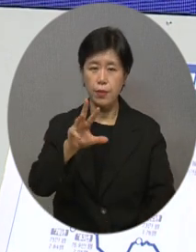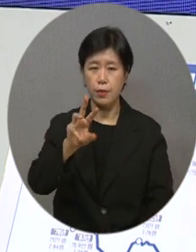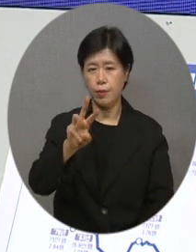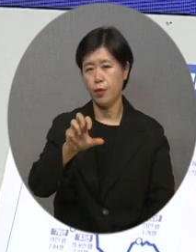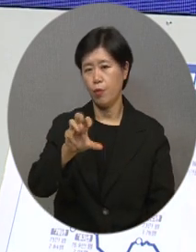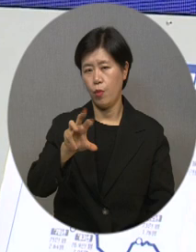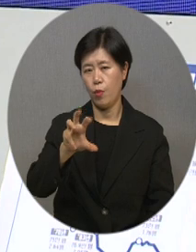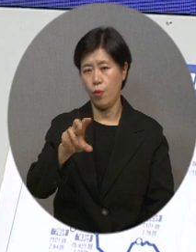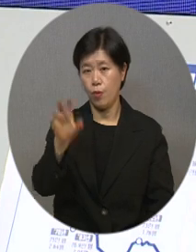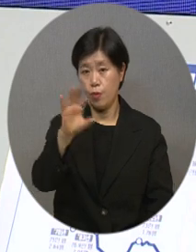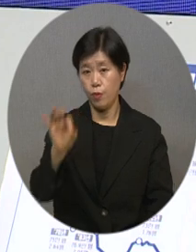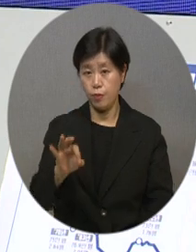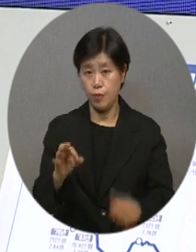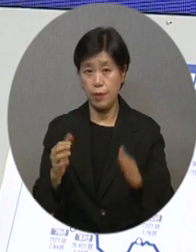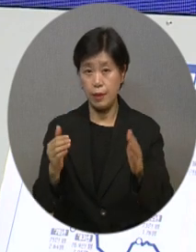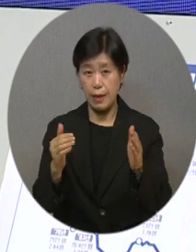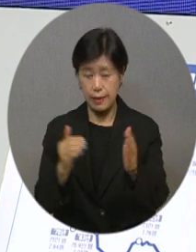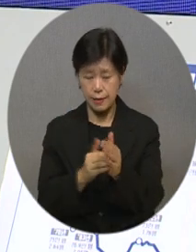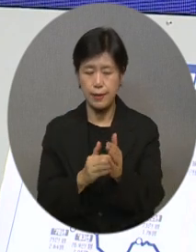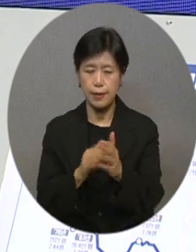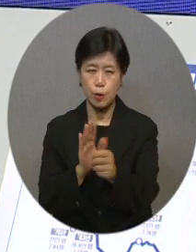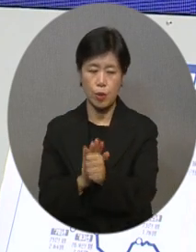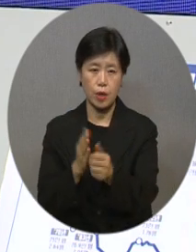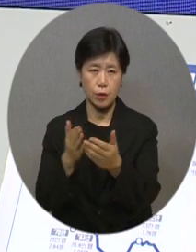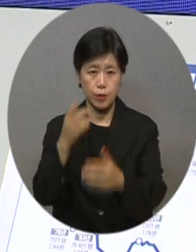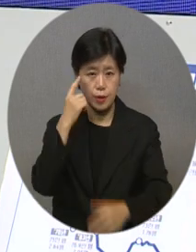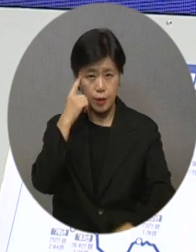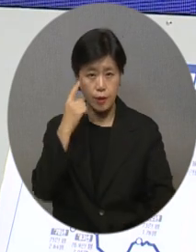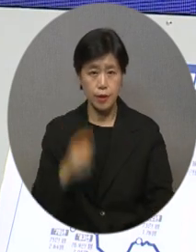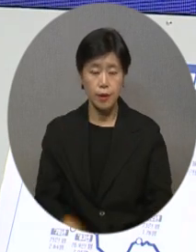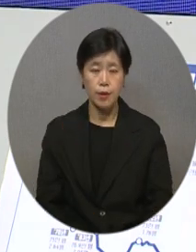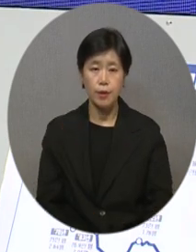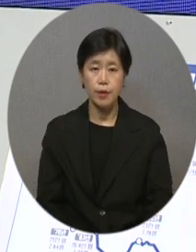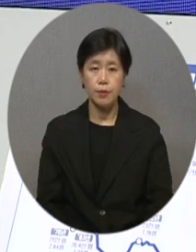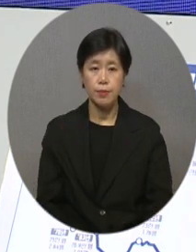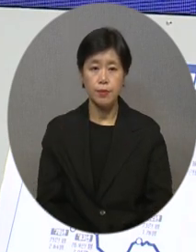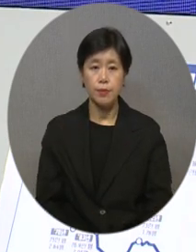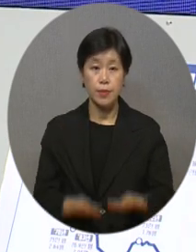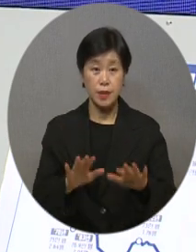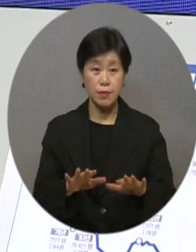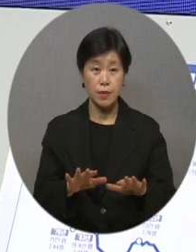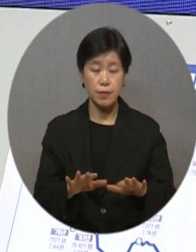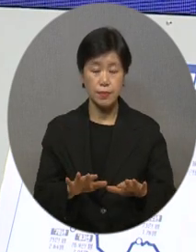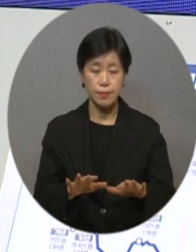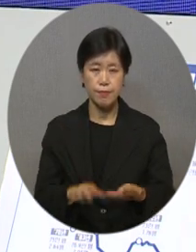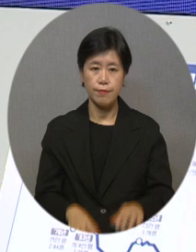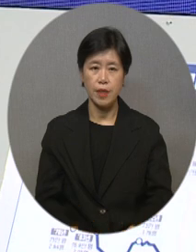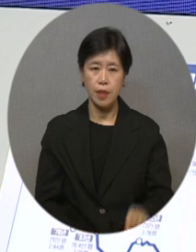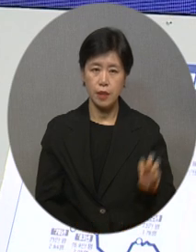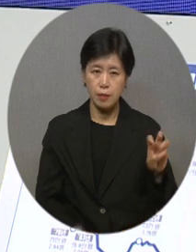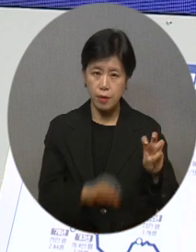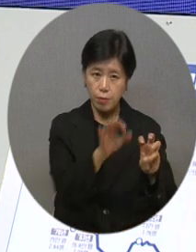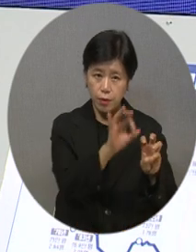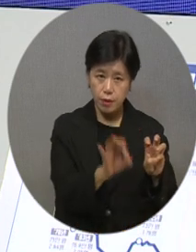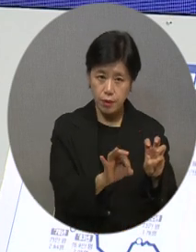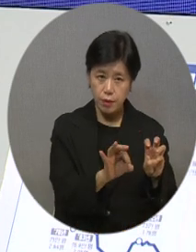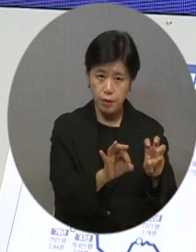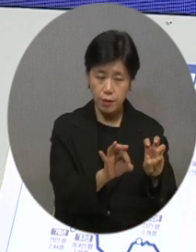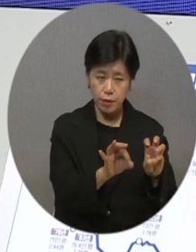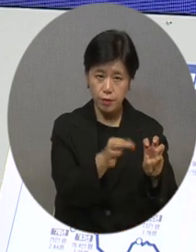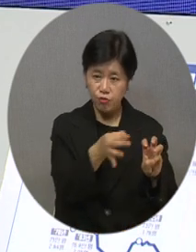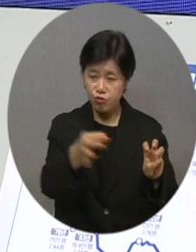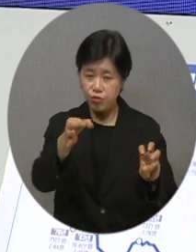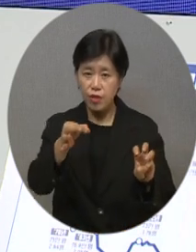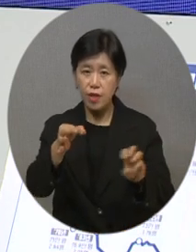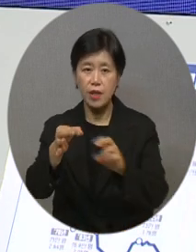그렇게 되게 되면 결국은 더 많은 부분들이 아마 올라갈 것 같습니다. 지금은 단 2% 올라가서 10만 원 명이 올라갔거든요.